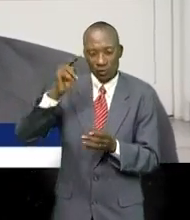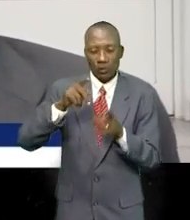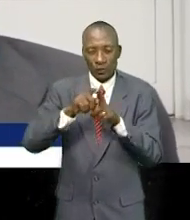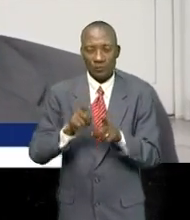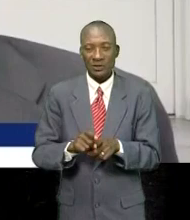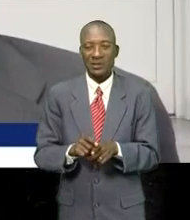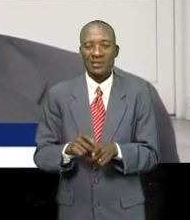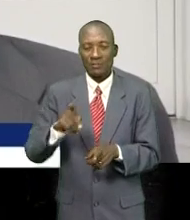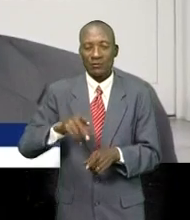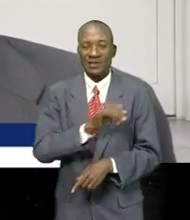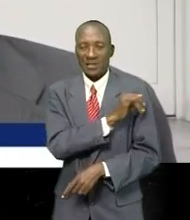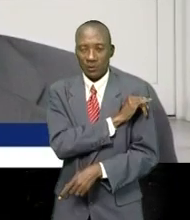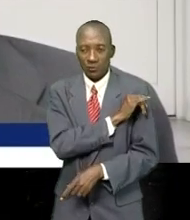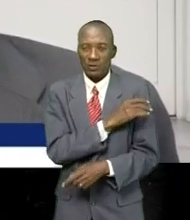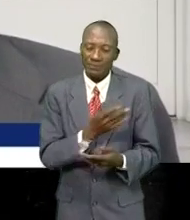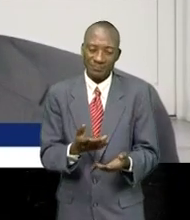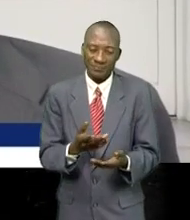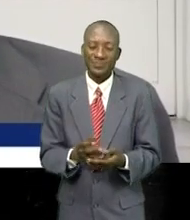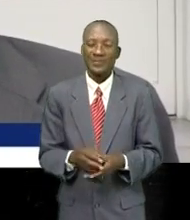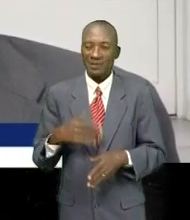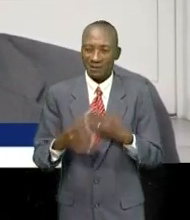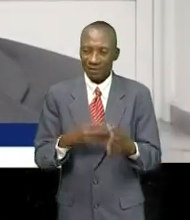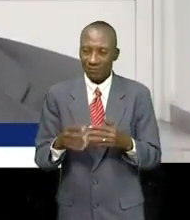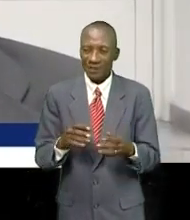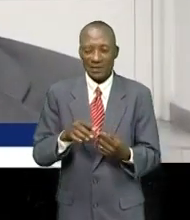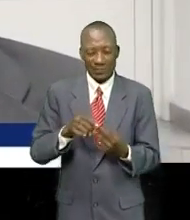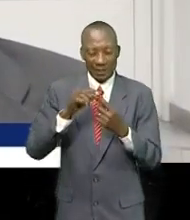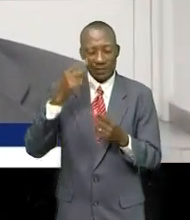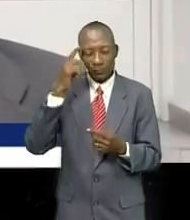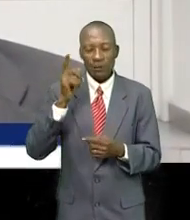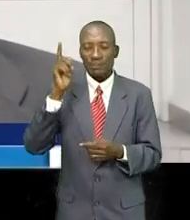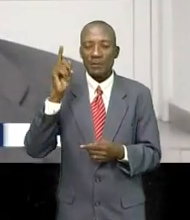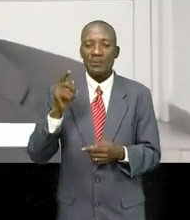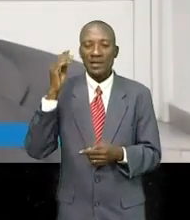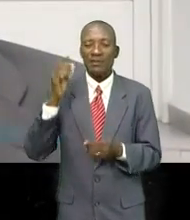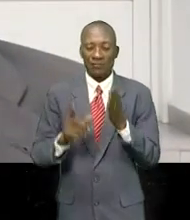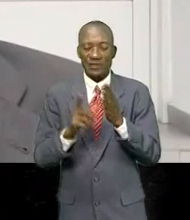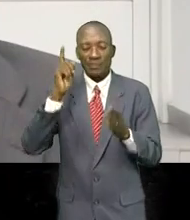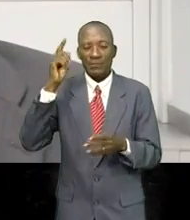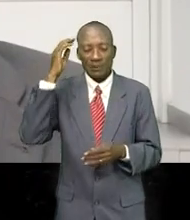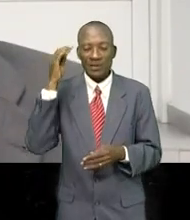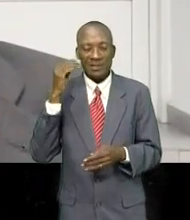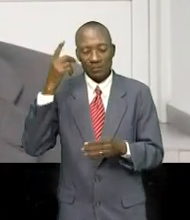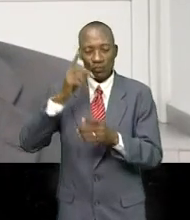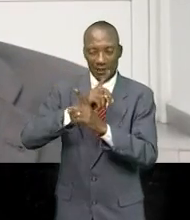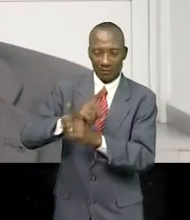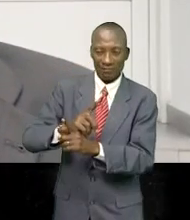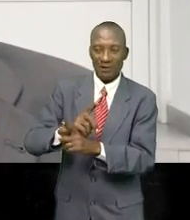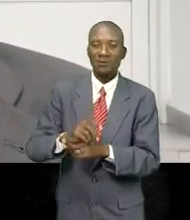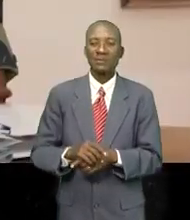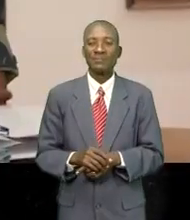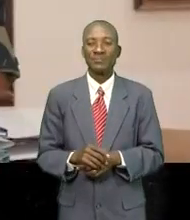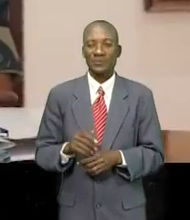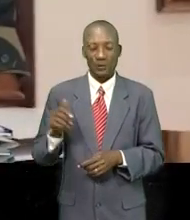le Premier ministre, le ministre de la Défense, qui d'ailleurs est chargé de l'exécution de la mise en œuvre de cet état de